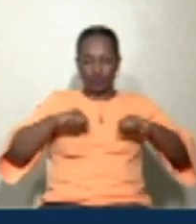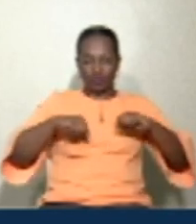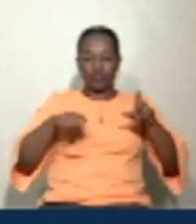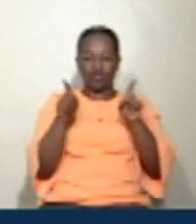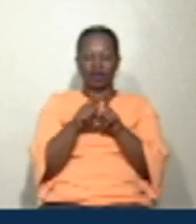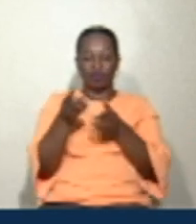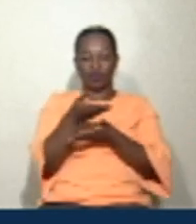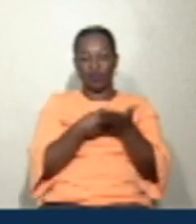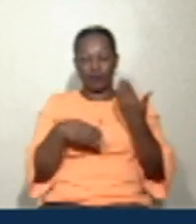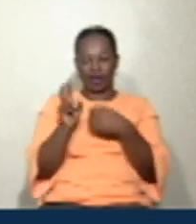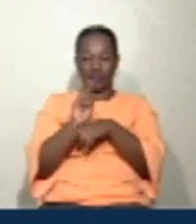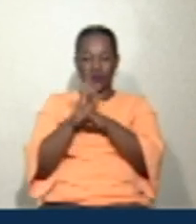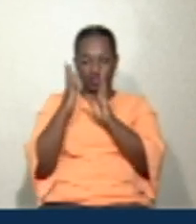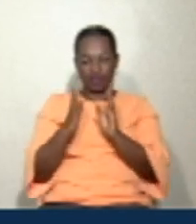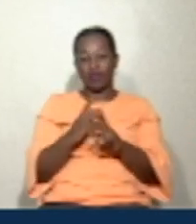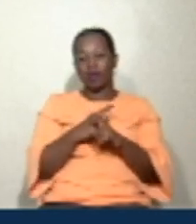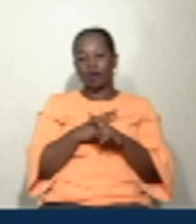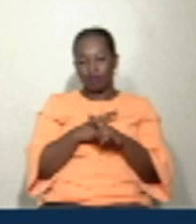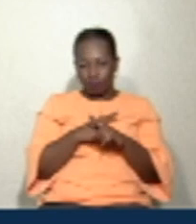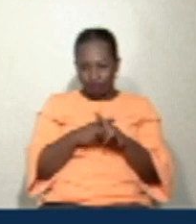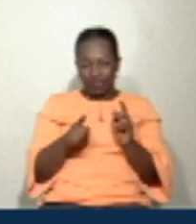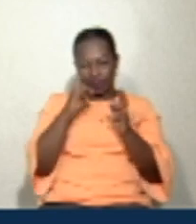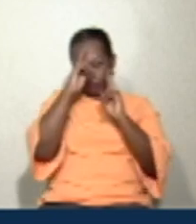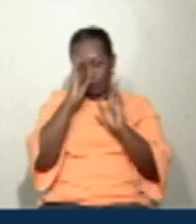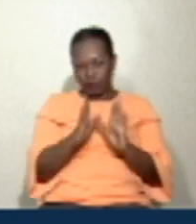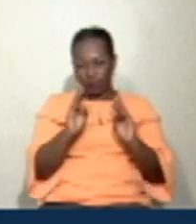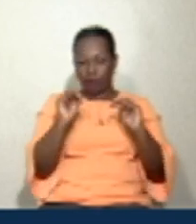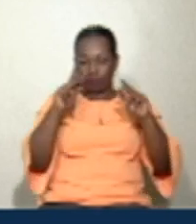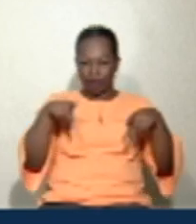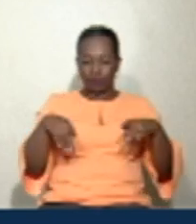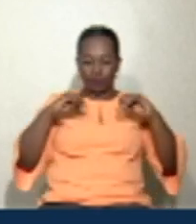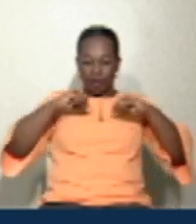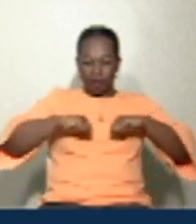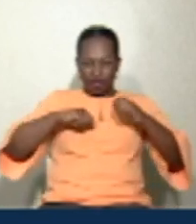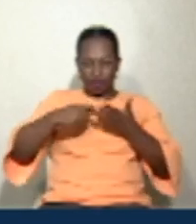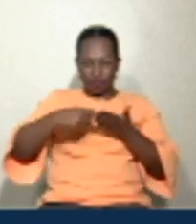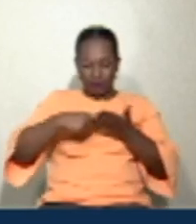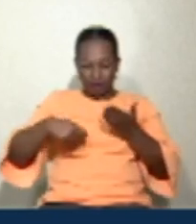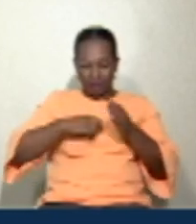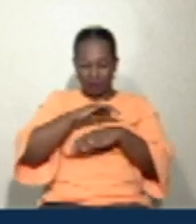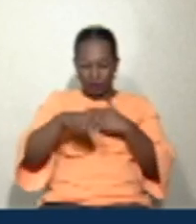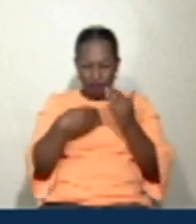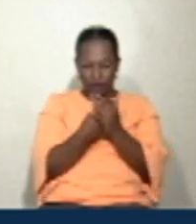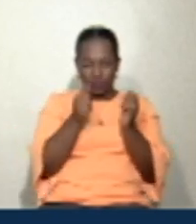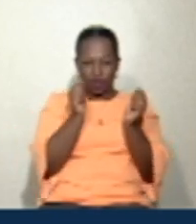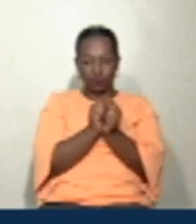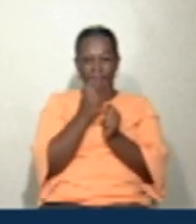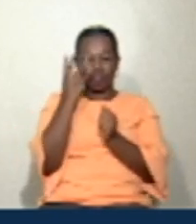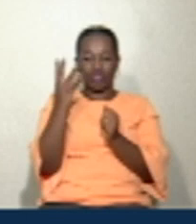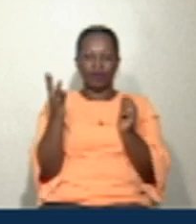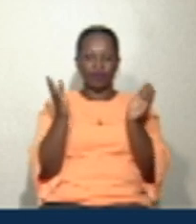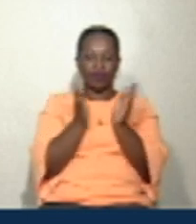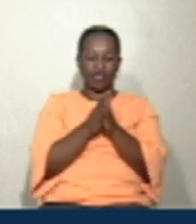twabiganiye n'abagenzuzi. Ariko banyu kwa badepite yose amasezerano akaba yaranasinywe ko ari 18 ndetse